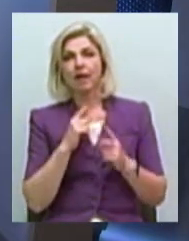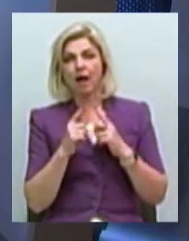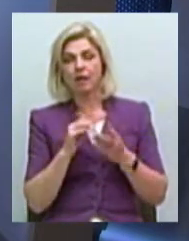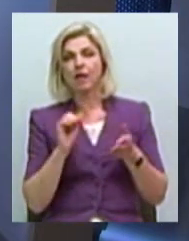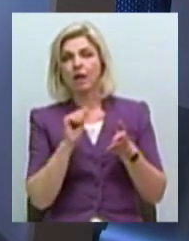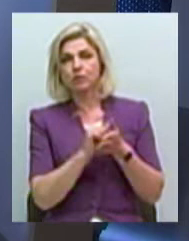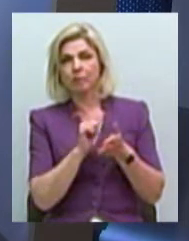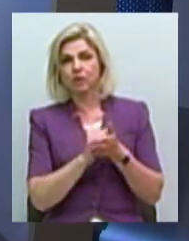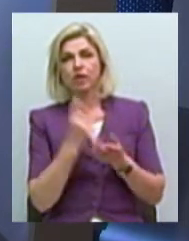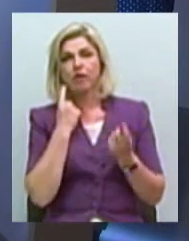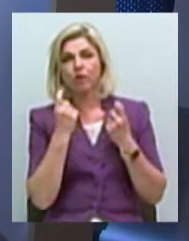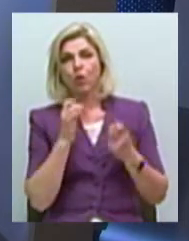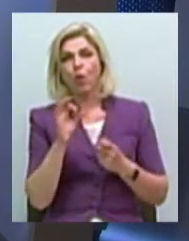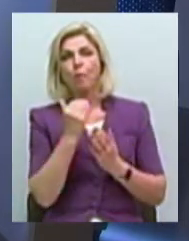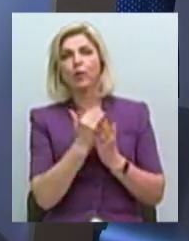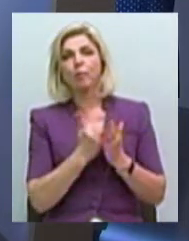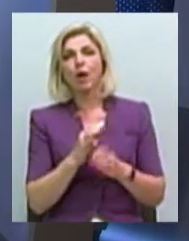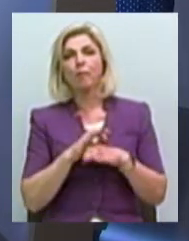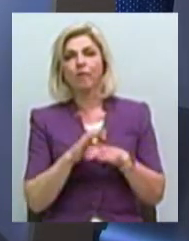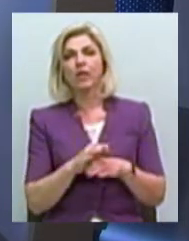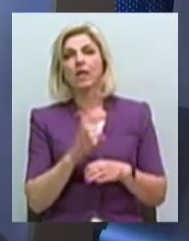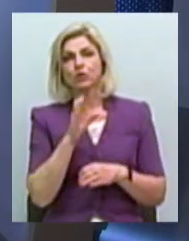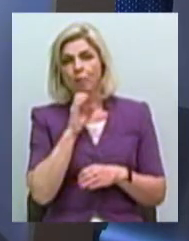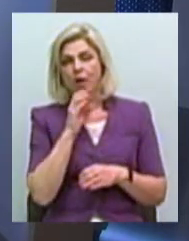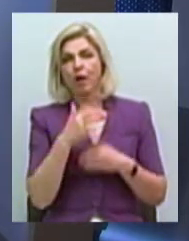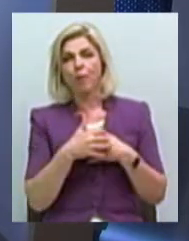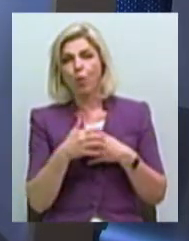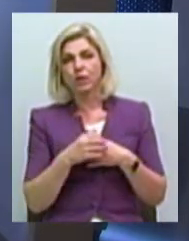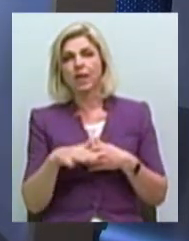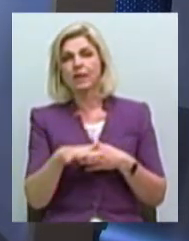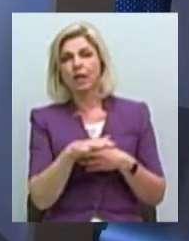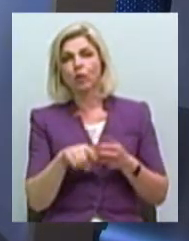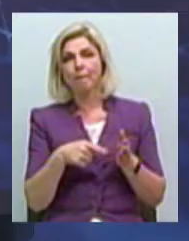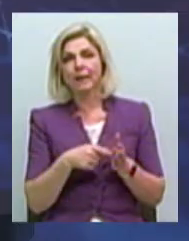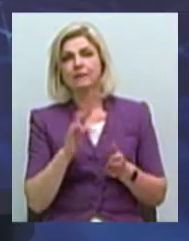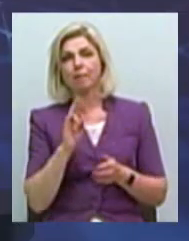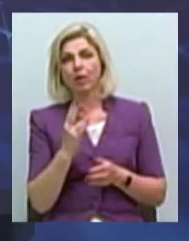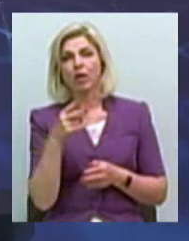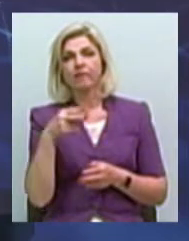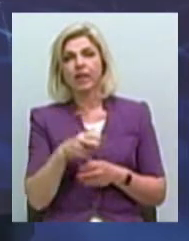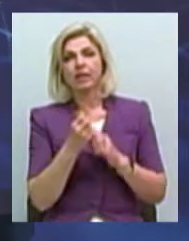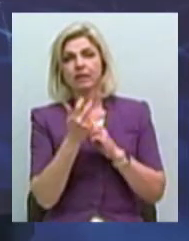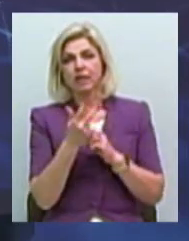розміщена інформація про програму поводження з собаками та котами на території міста Миколаєва на